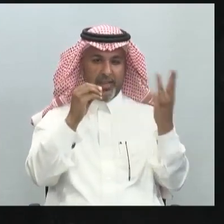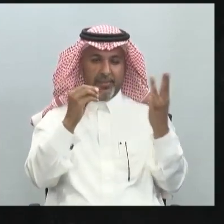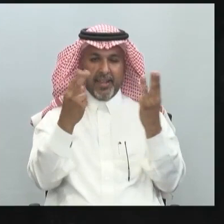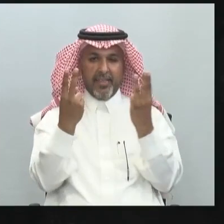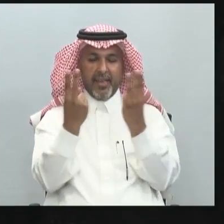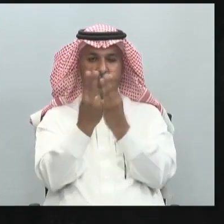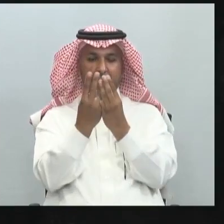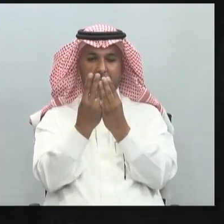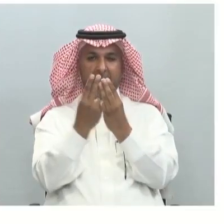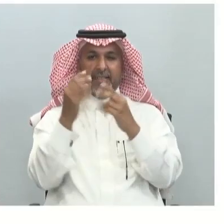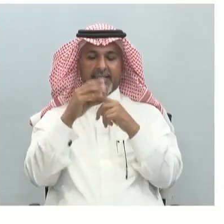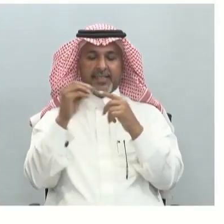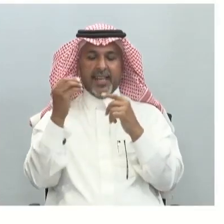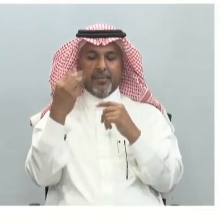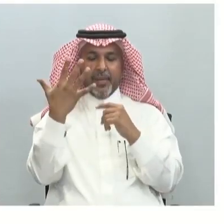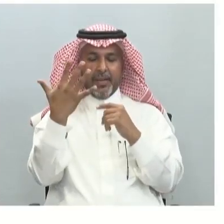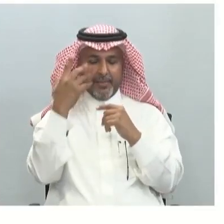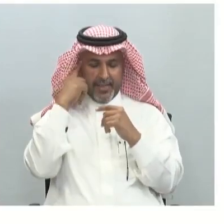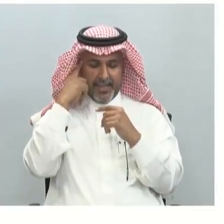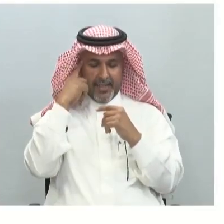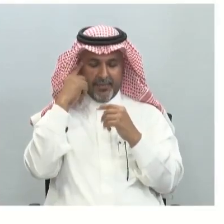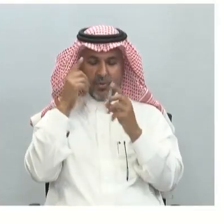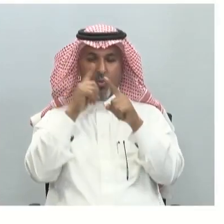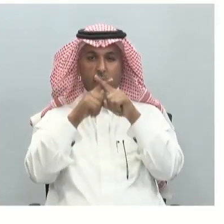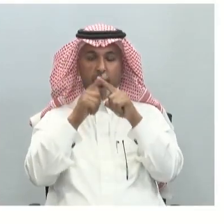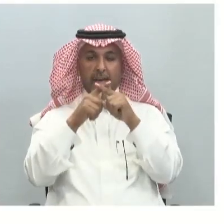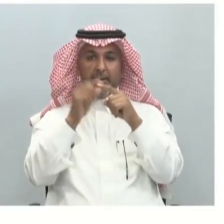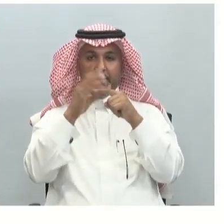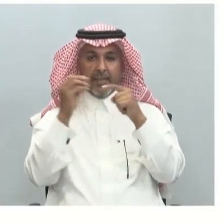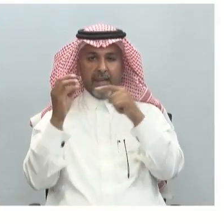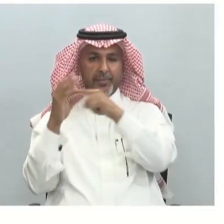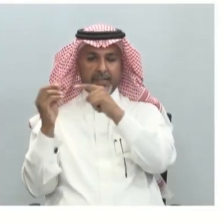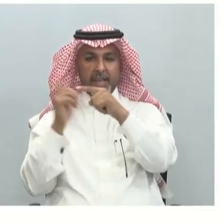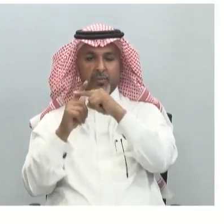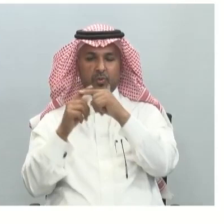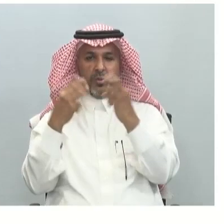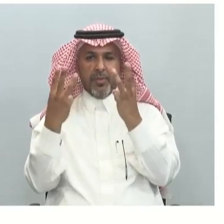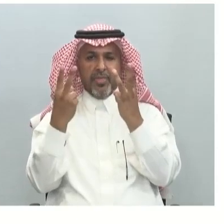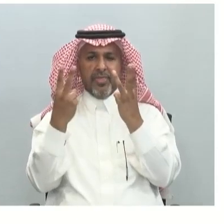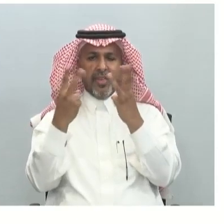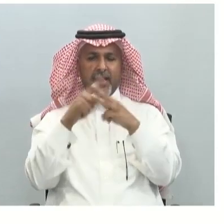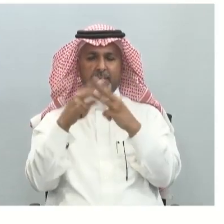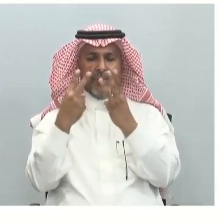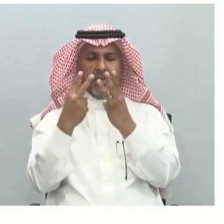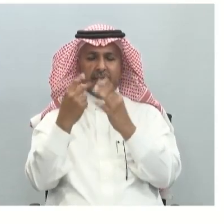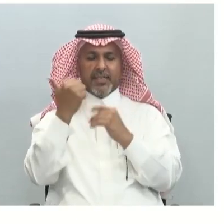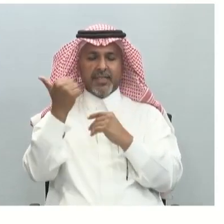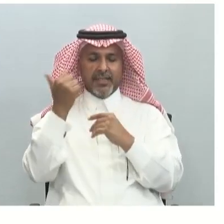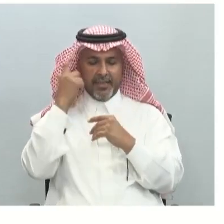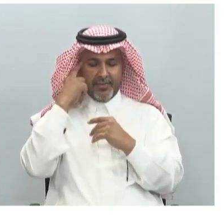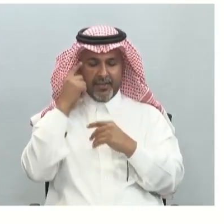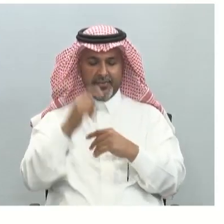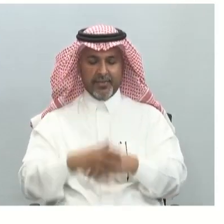موجب لكن هنا لا انا ابغى مجموعهم سالب معناه ان العددين كلهم سالبين سالب اثنين وسالب ثلاثه لانه لو جمعناهم